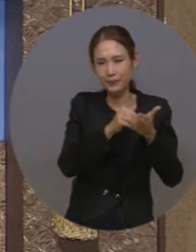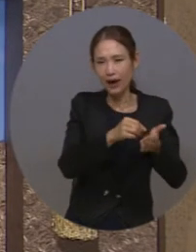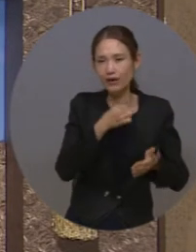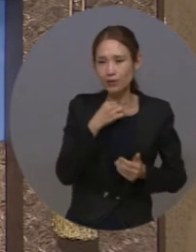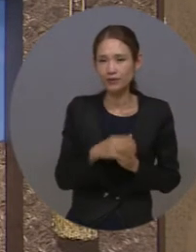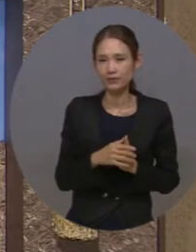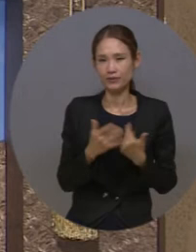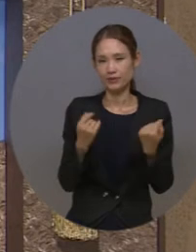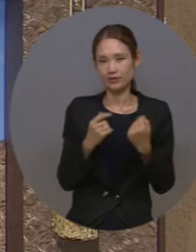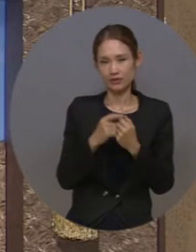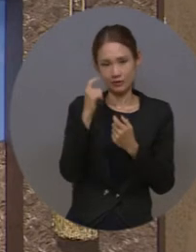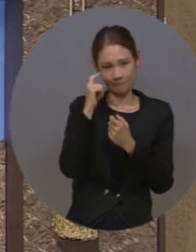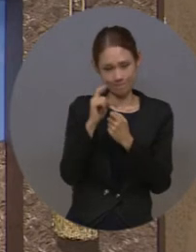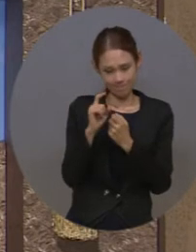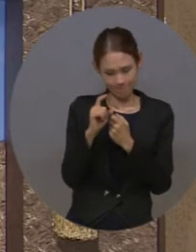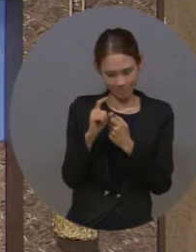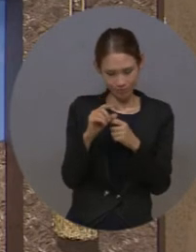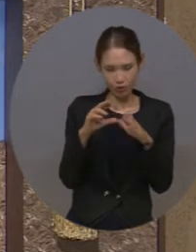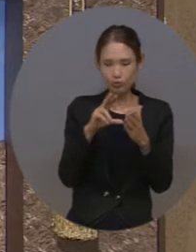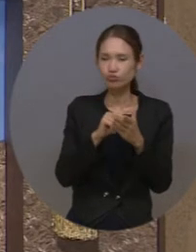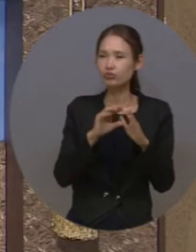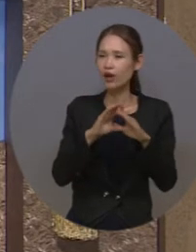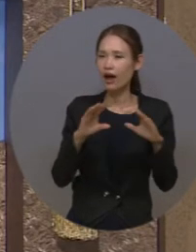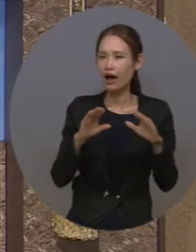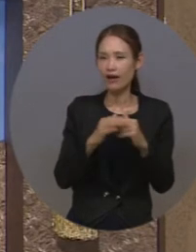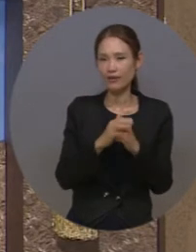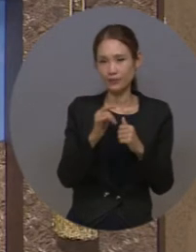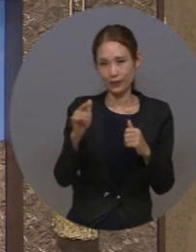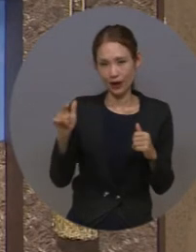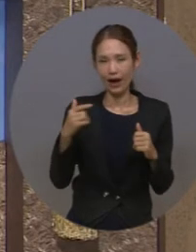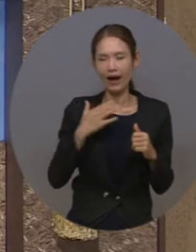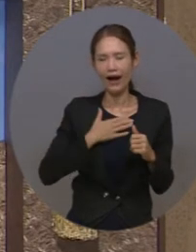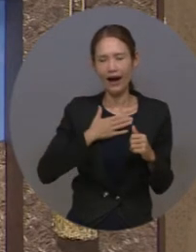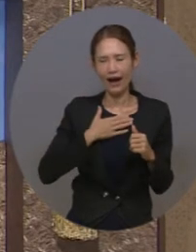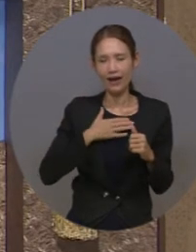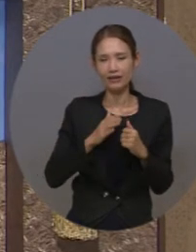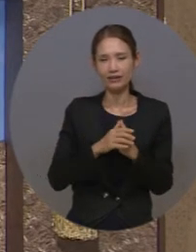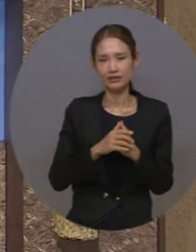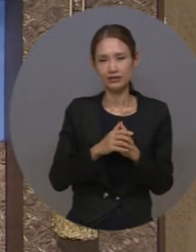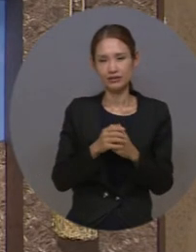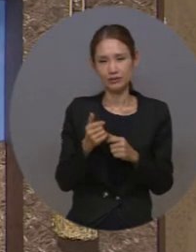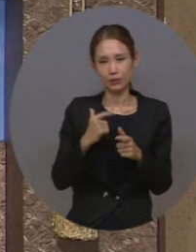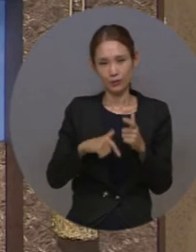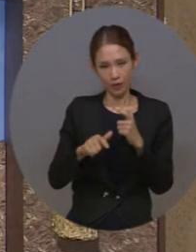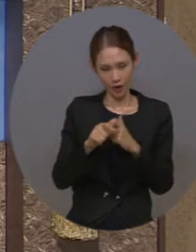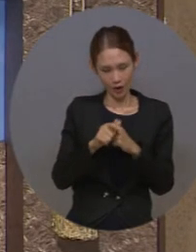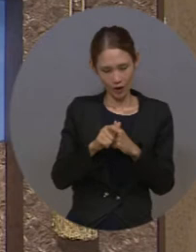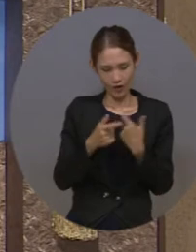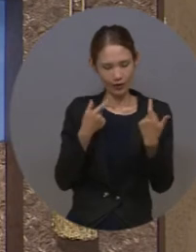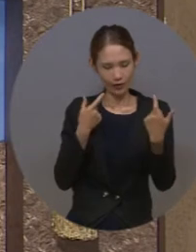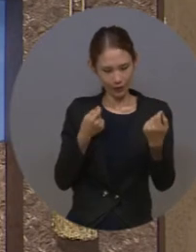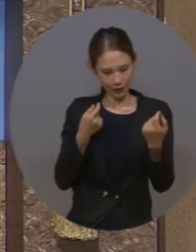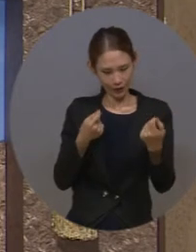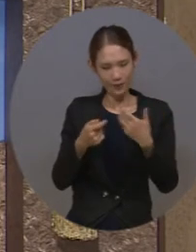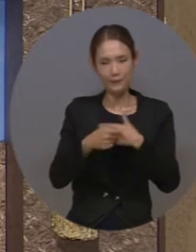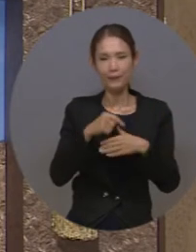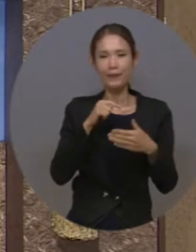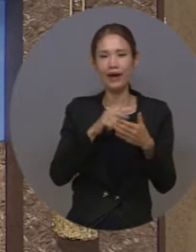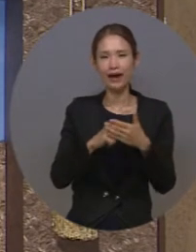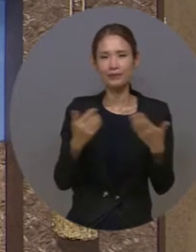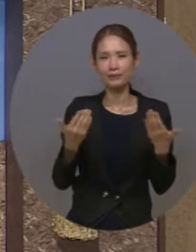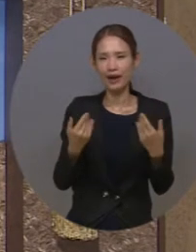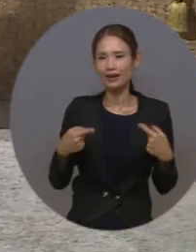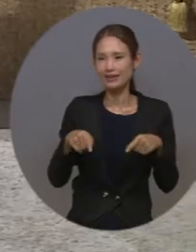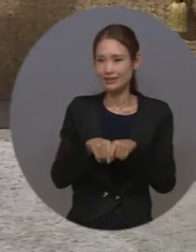그 애로사항을 많이 좀 그 알고 그다음에 조금이라도 그런 마음으로 일을 하고 있습니다.